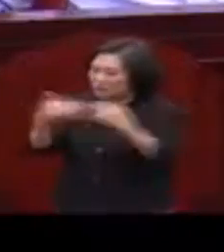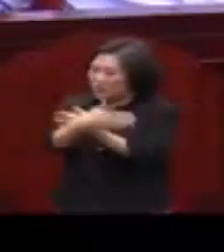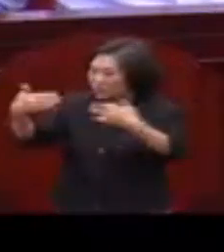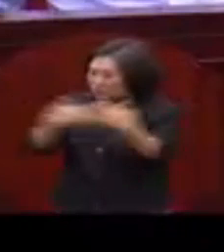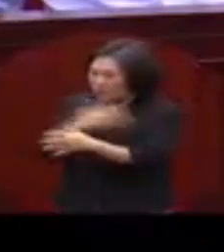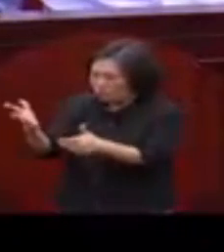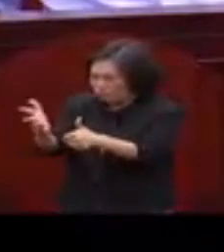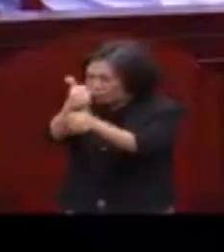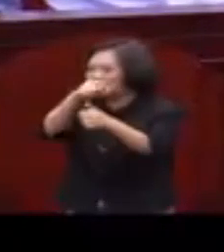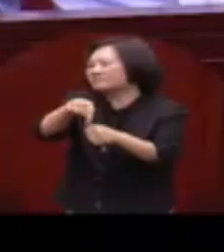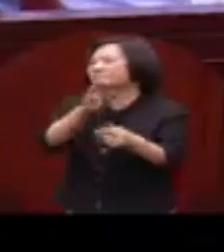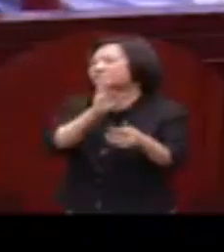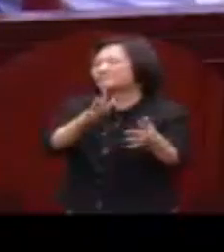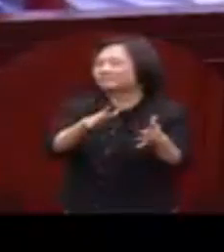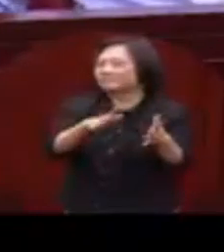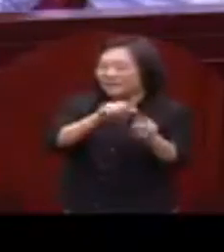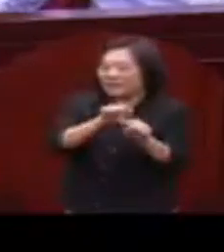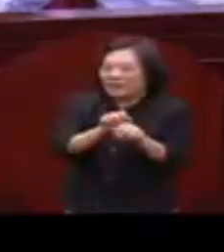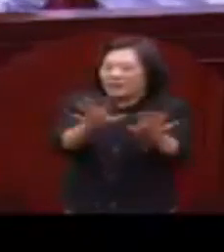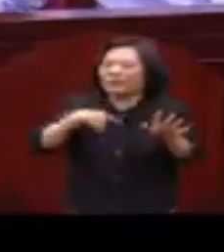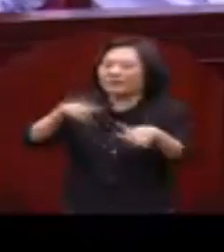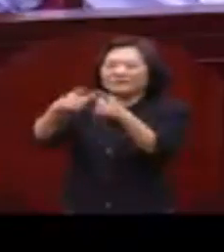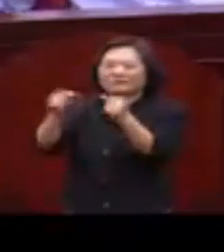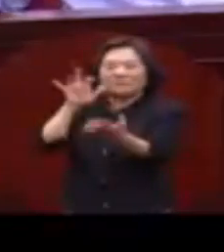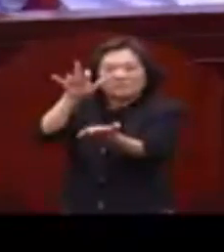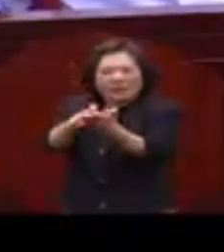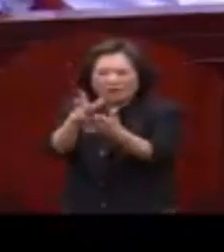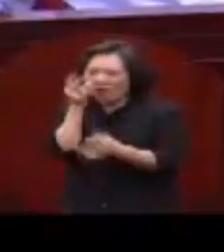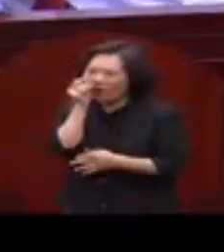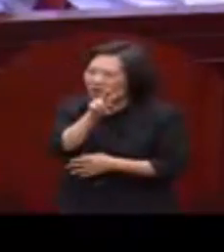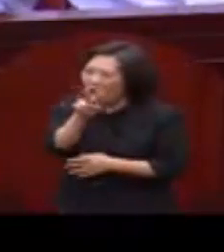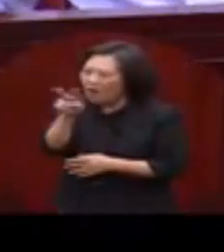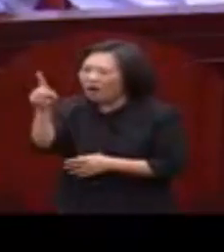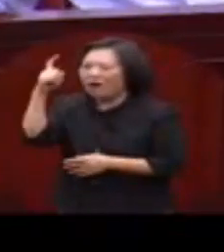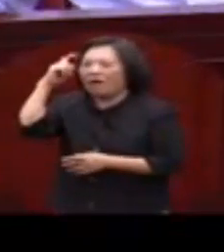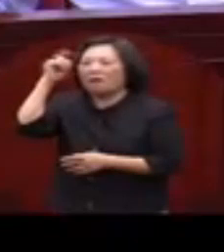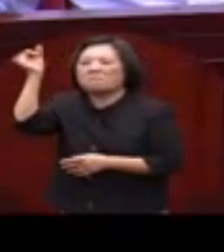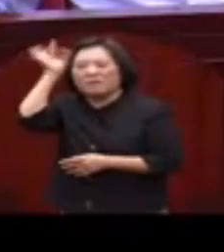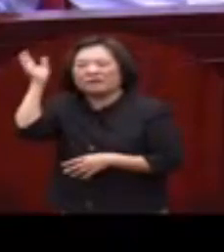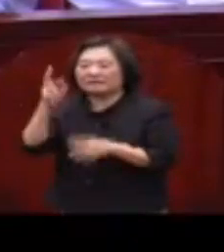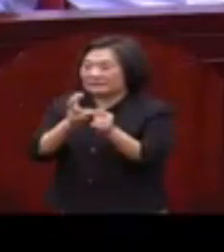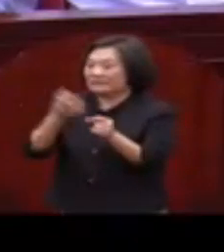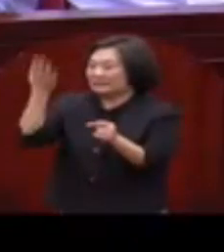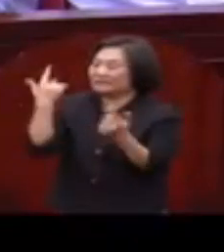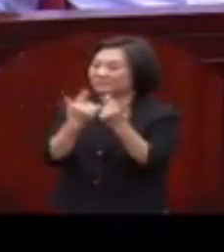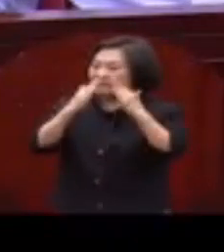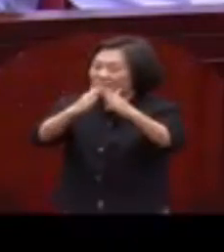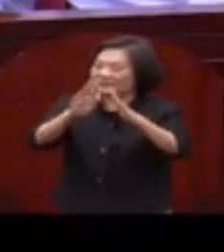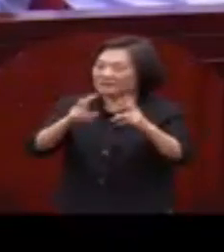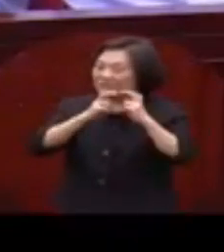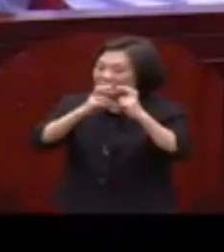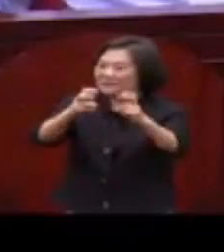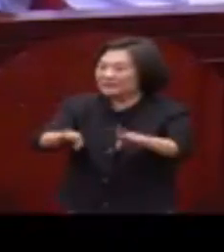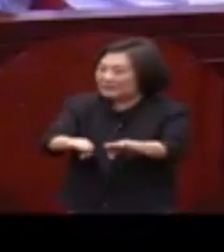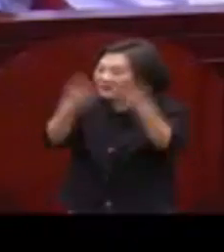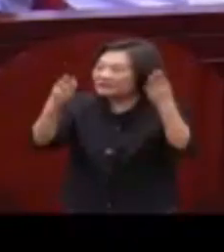导向的都市计划。坦白讲这是我去日本考察的时候最大的心得。当年30年前台北市在发展捷运的时候，就是这个